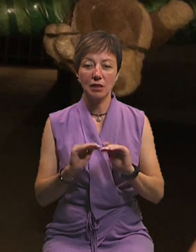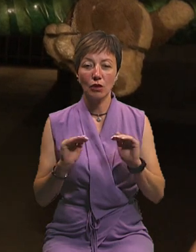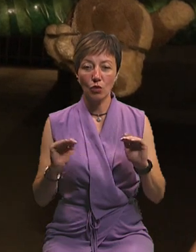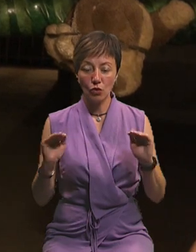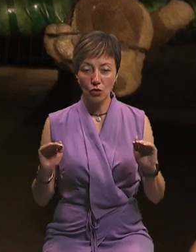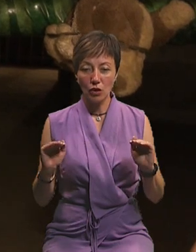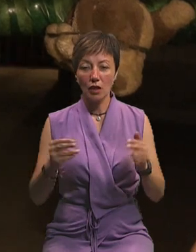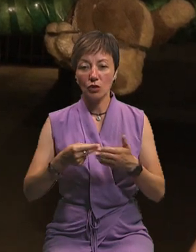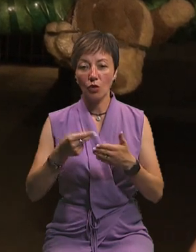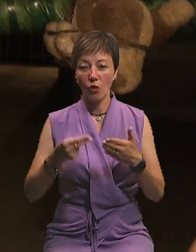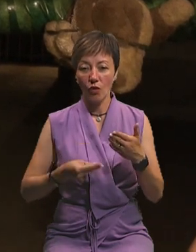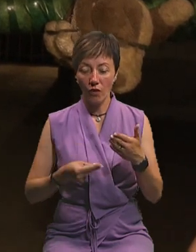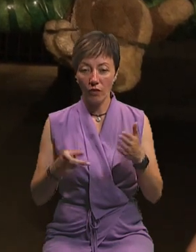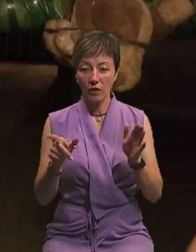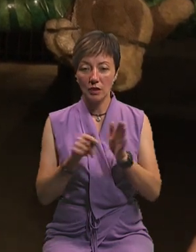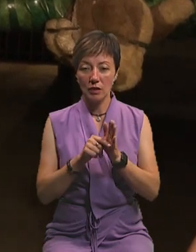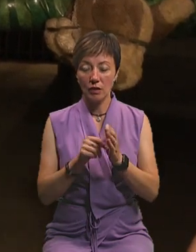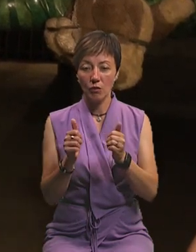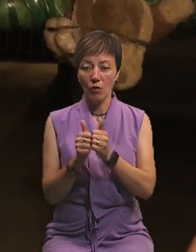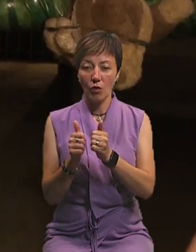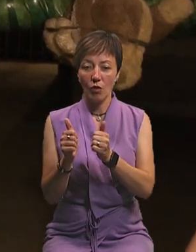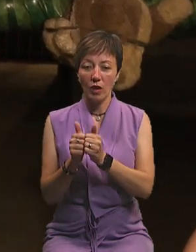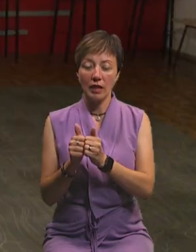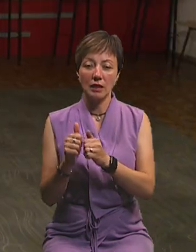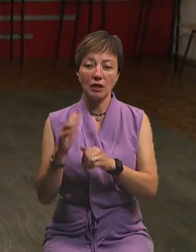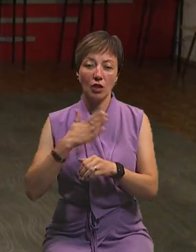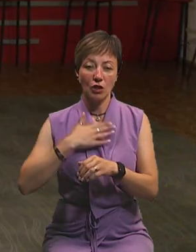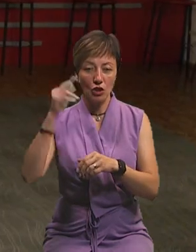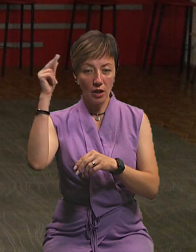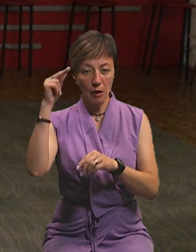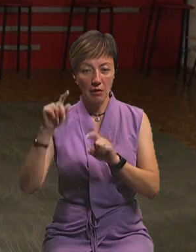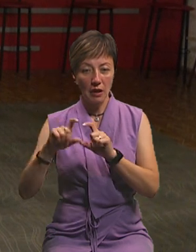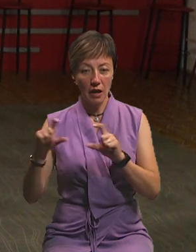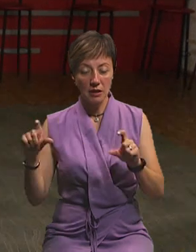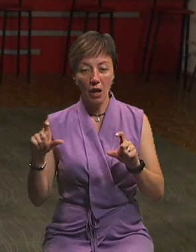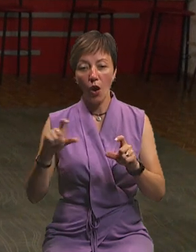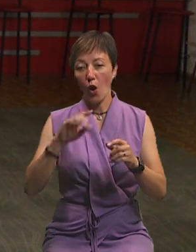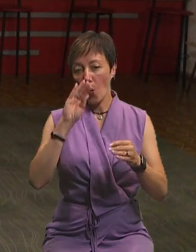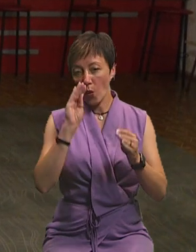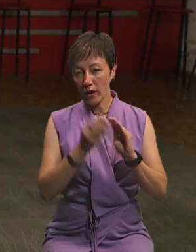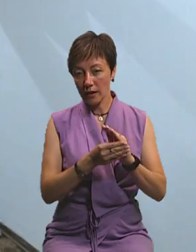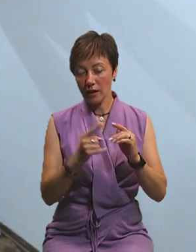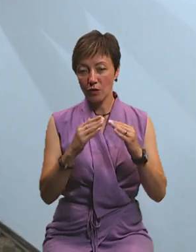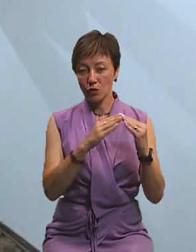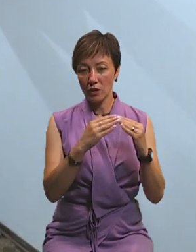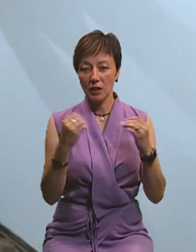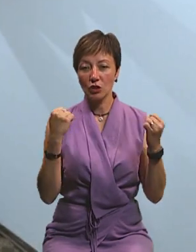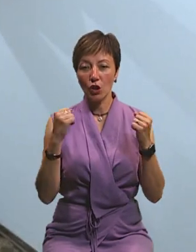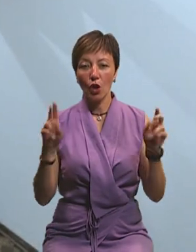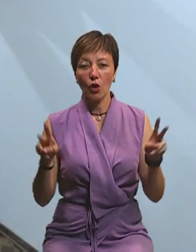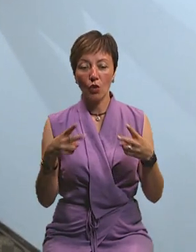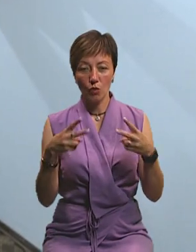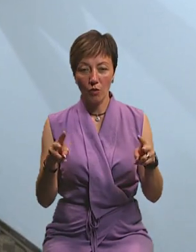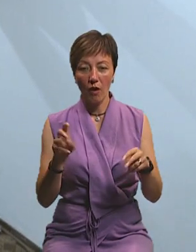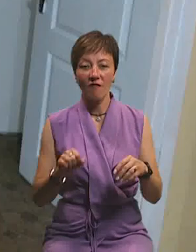заключив договір з поряд знаходиться Наша гімназія викриття в орентованому в сусідній гімназії тренажерному клубі Антей